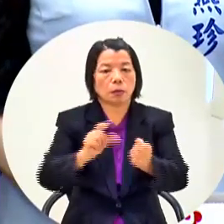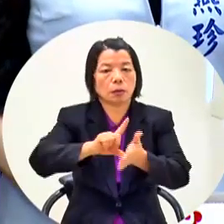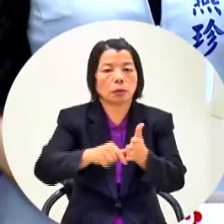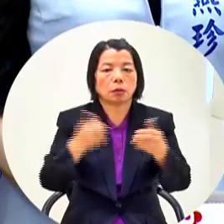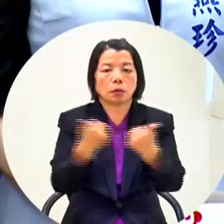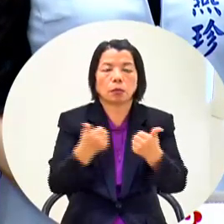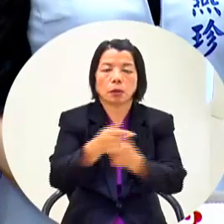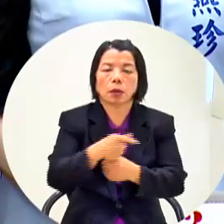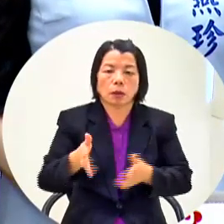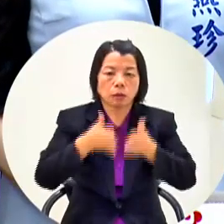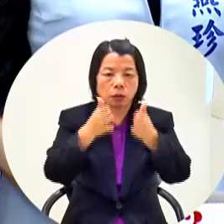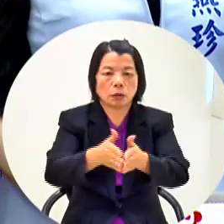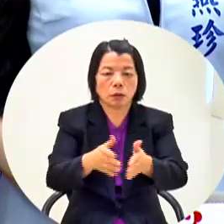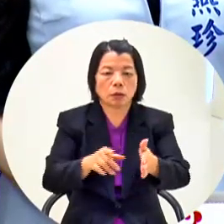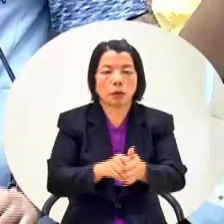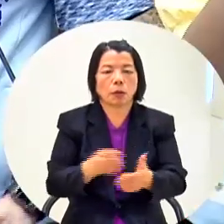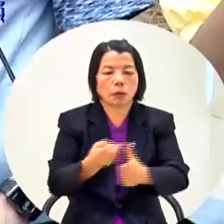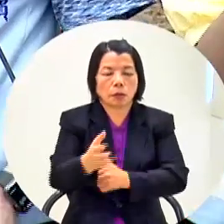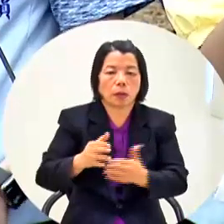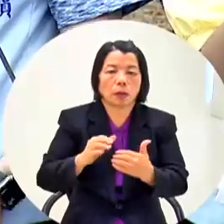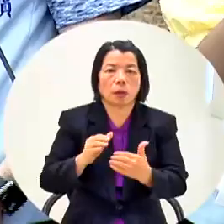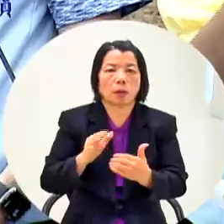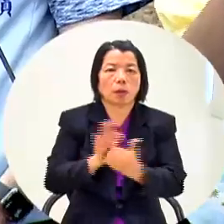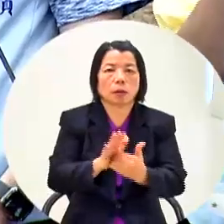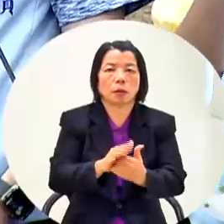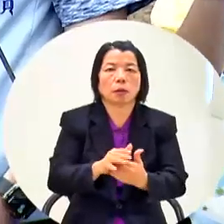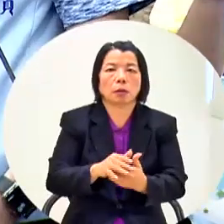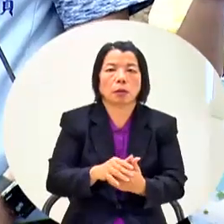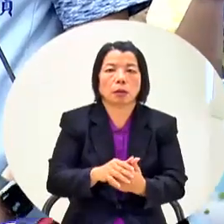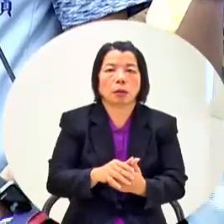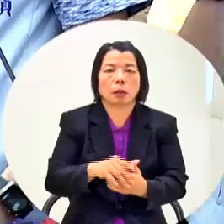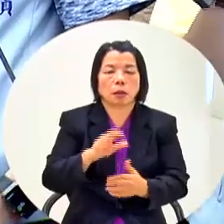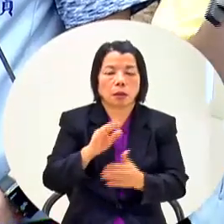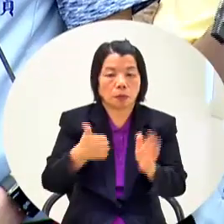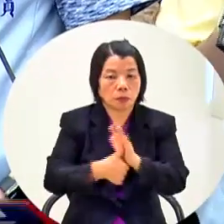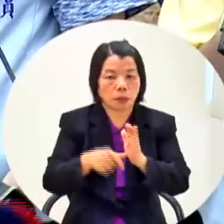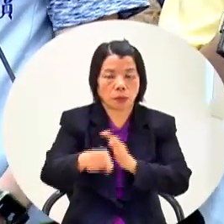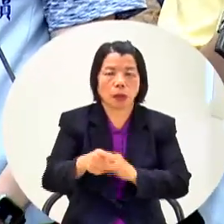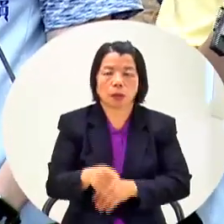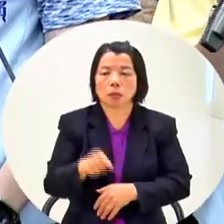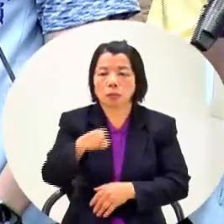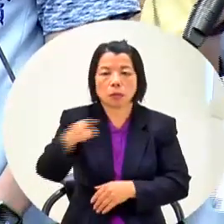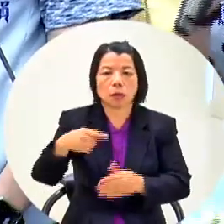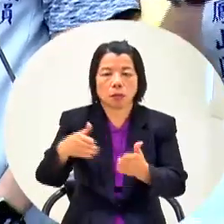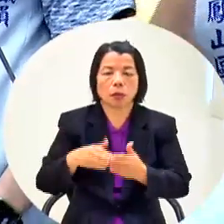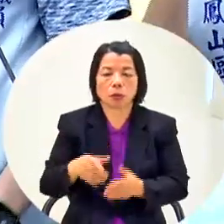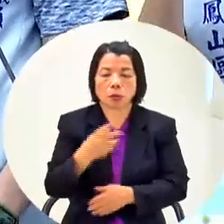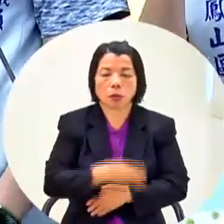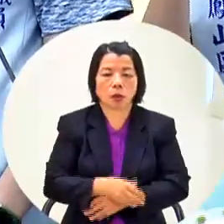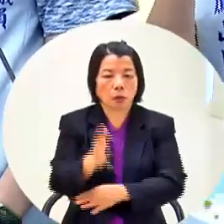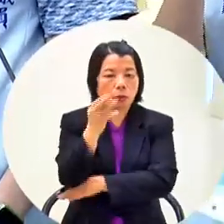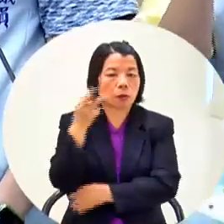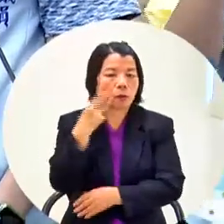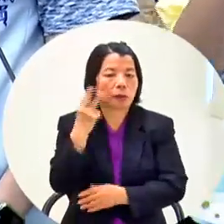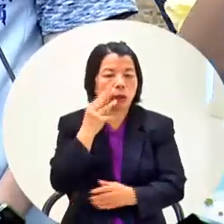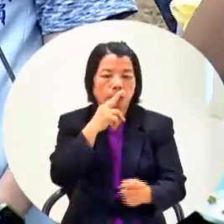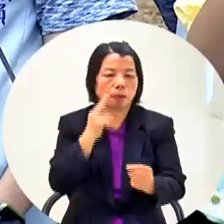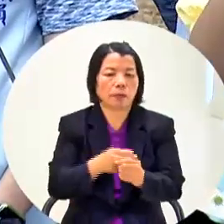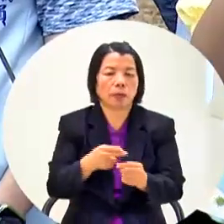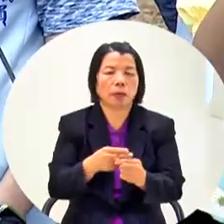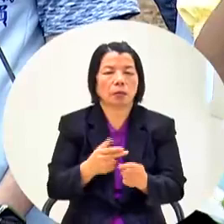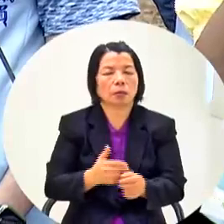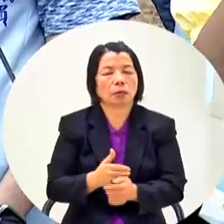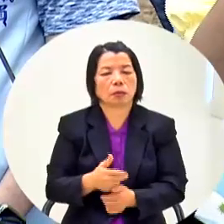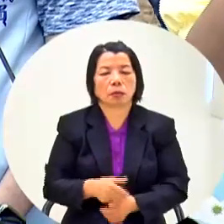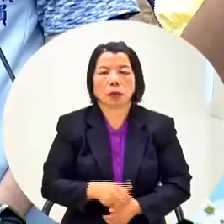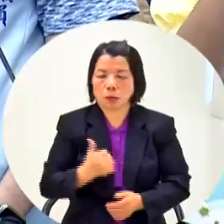防疫专案之名哦，居然被人家拿来当成是一个政治霸凌之实哦。我们这么觉得